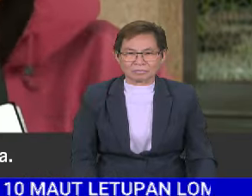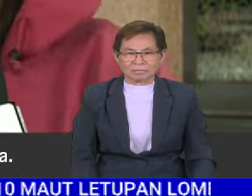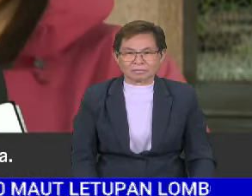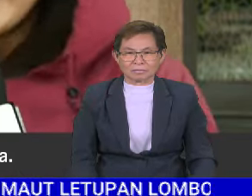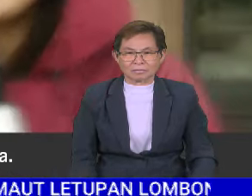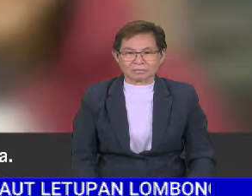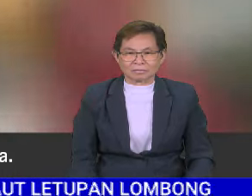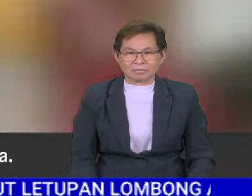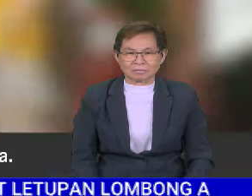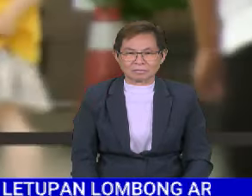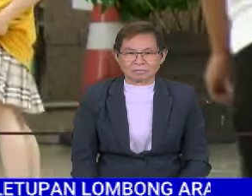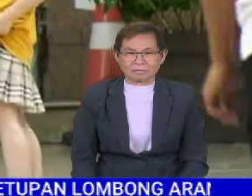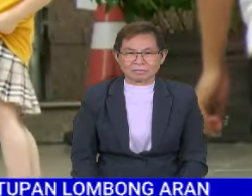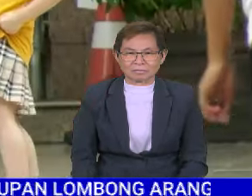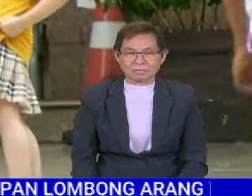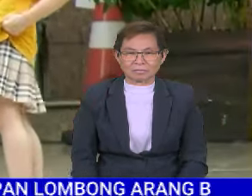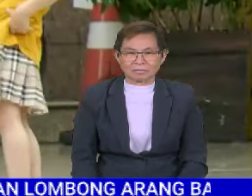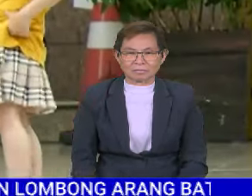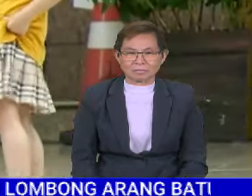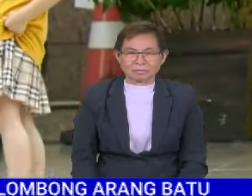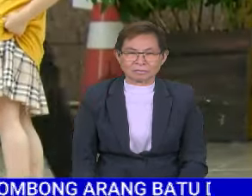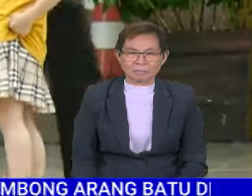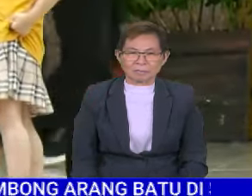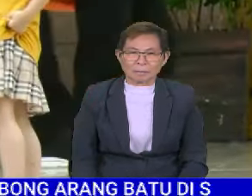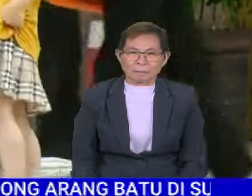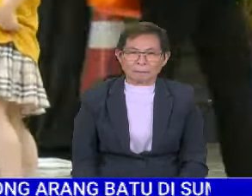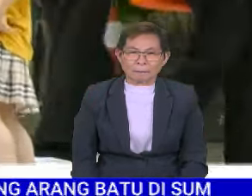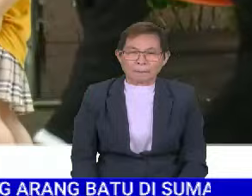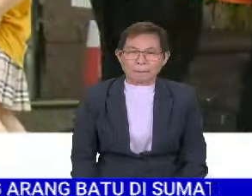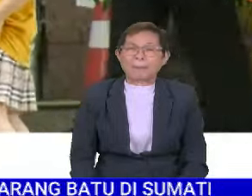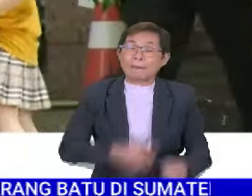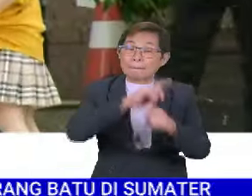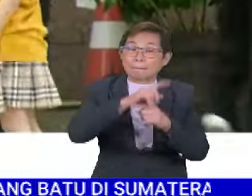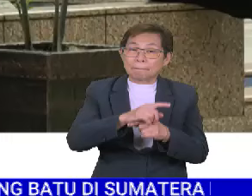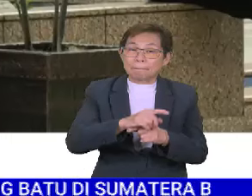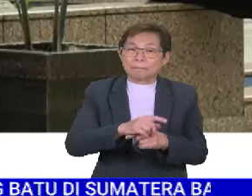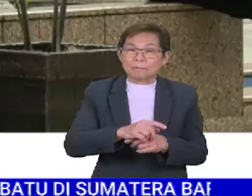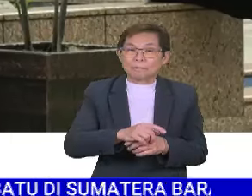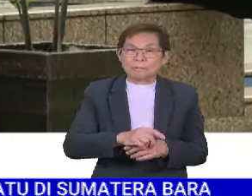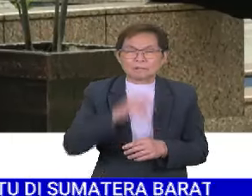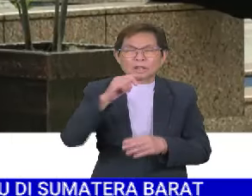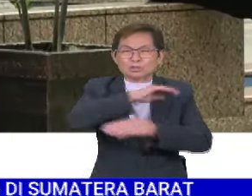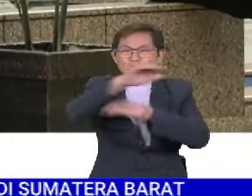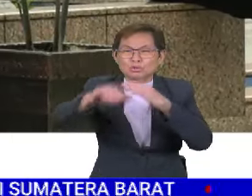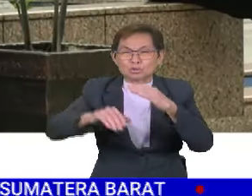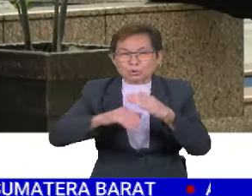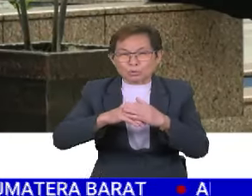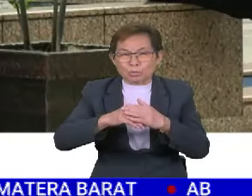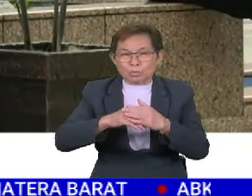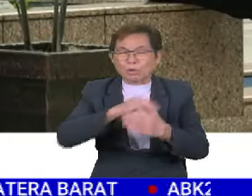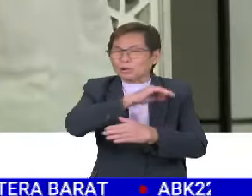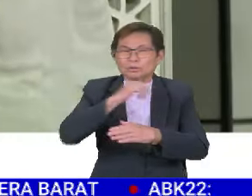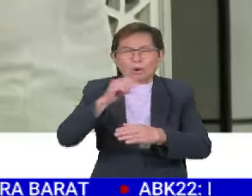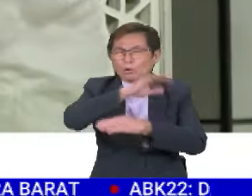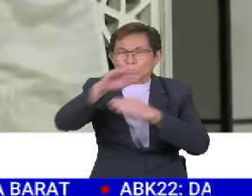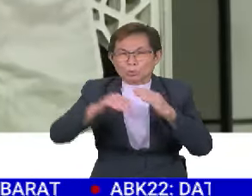思います。 antara kekangan adalah apabila tidak semua pelancong mampu berbahasa